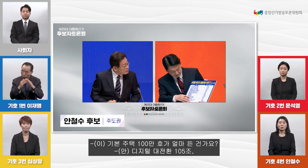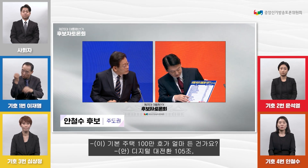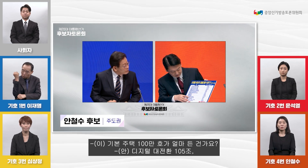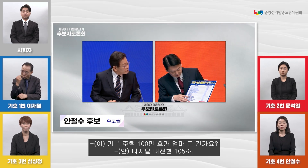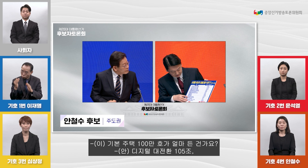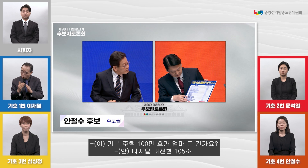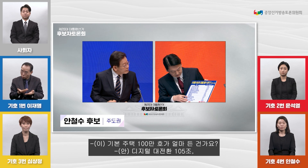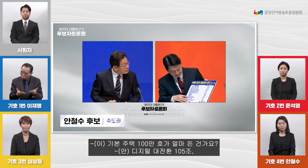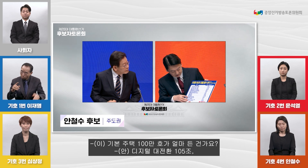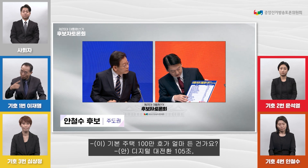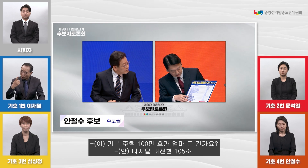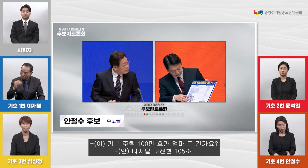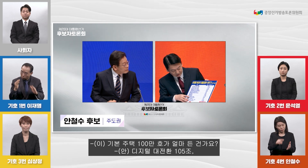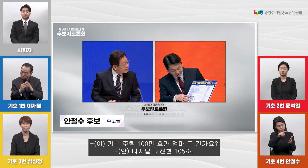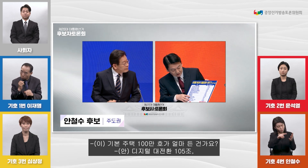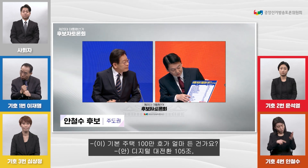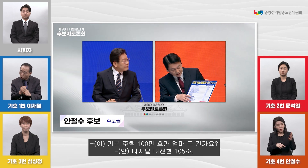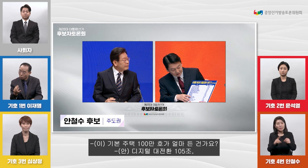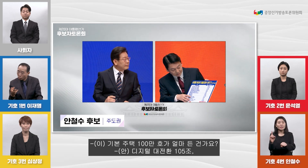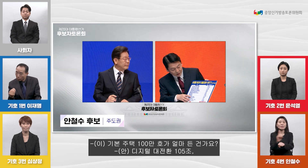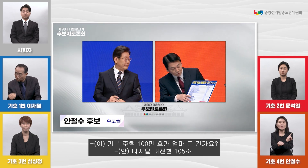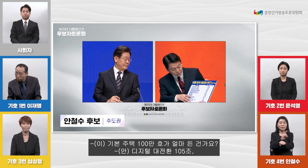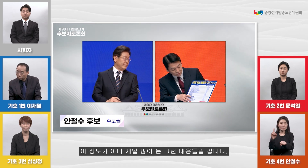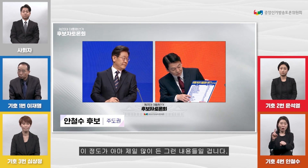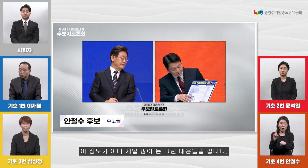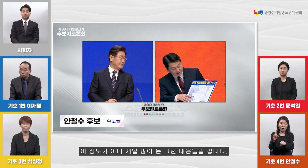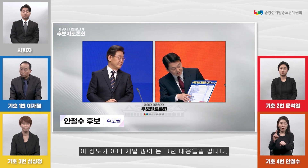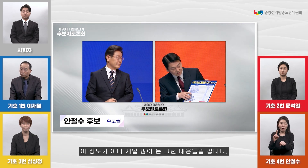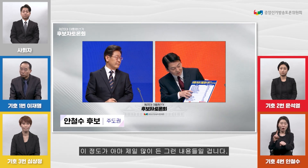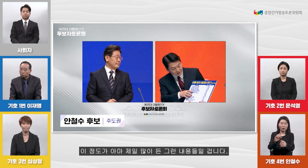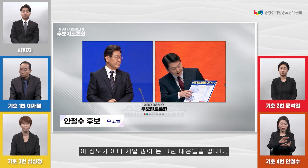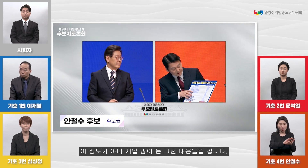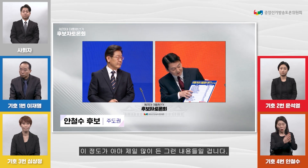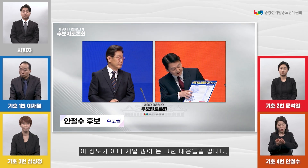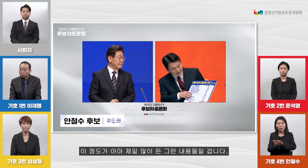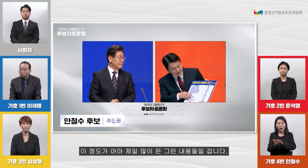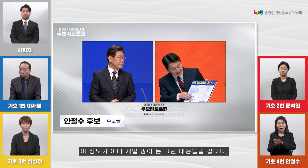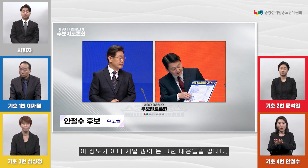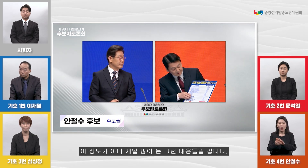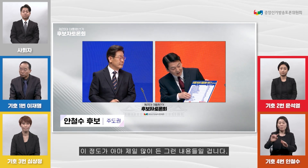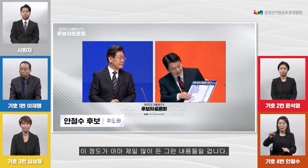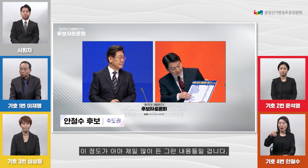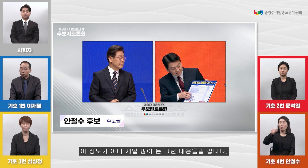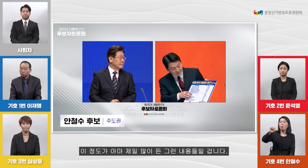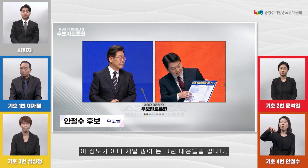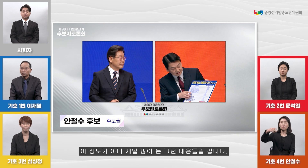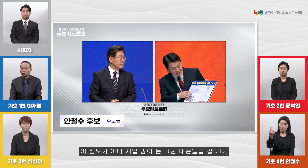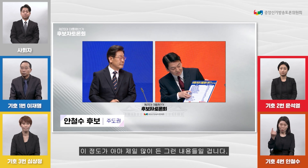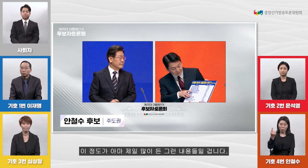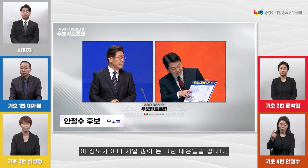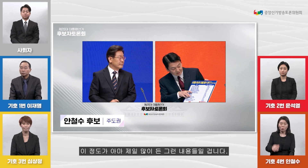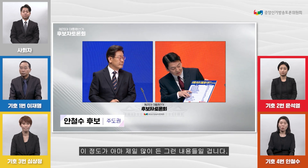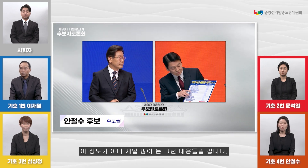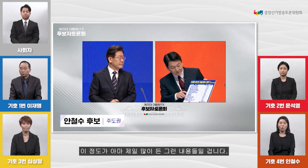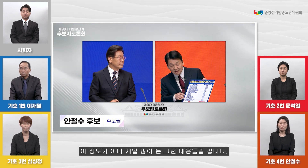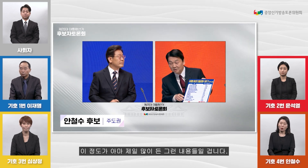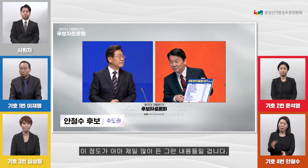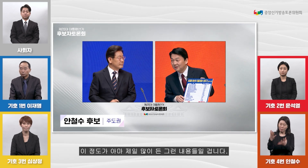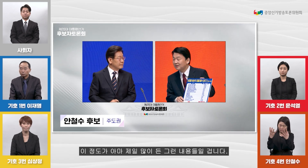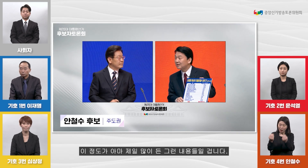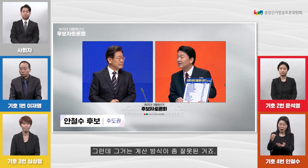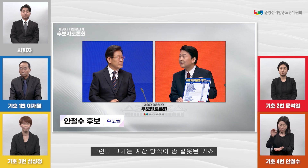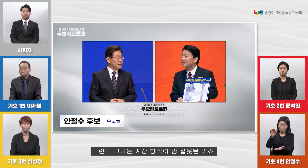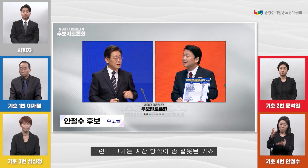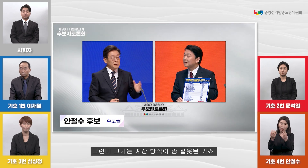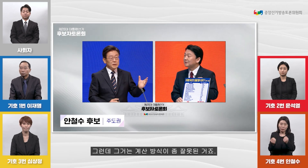네, 디지털 대전환 105조 이 정도가 아마 제일 많이 드는 그런 내용들일